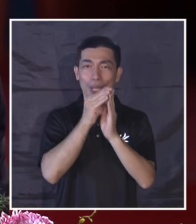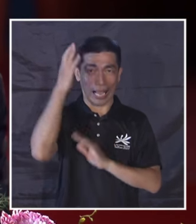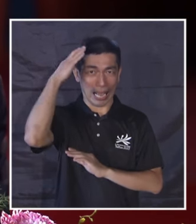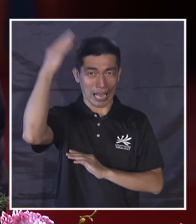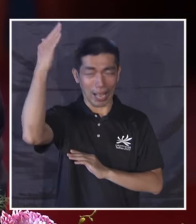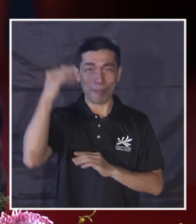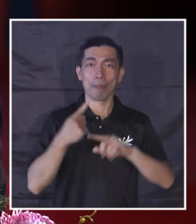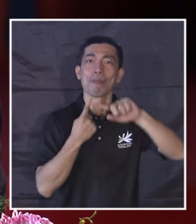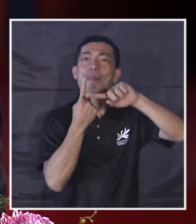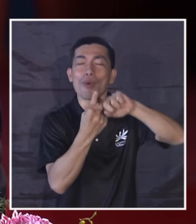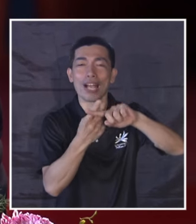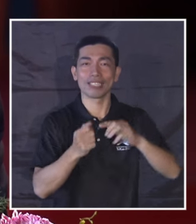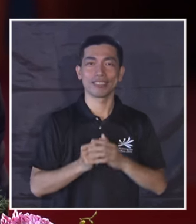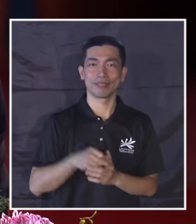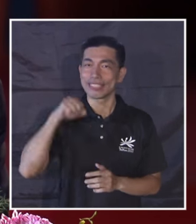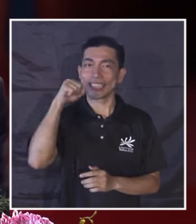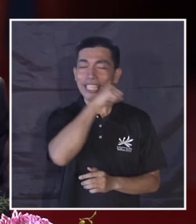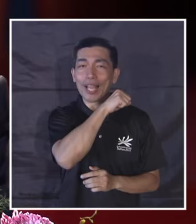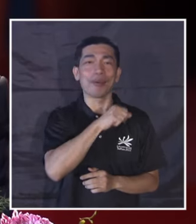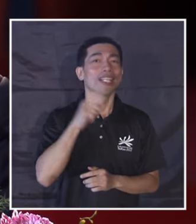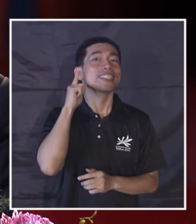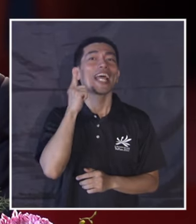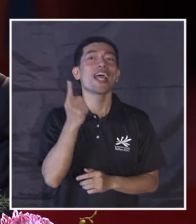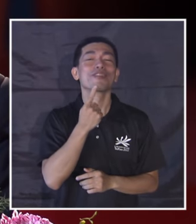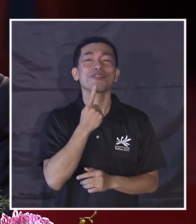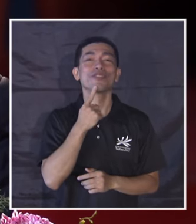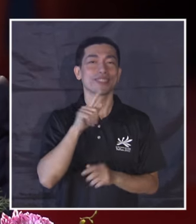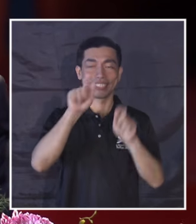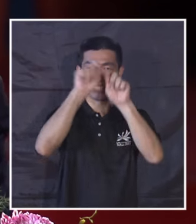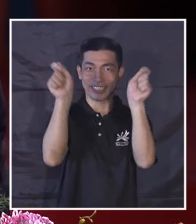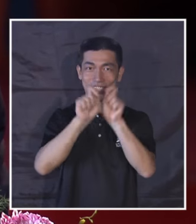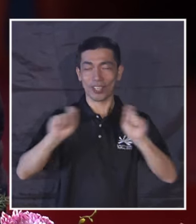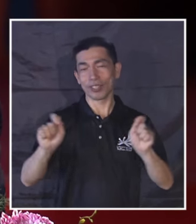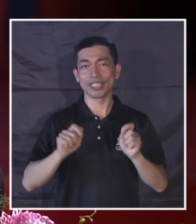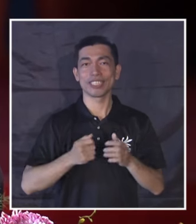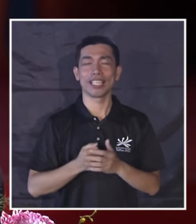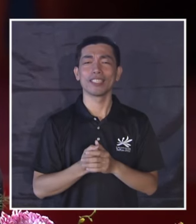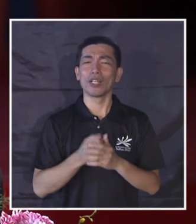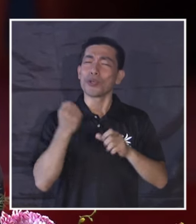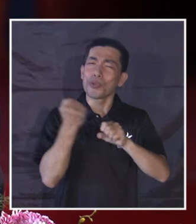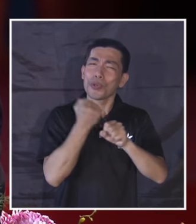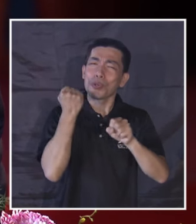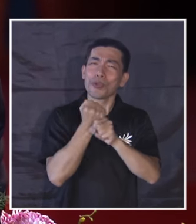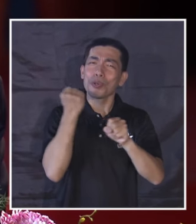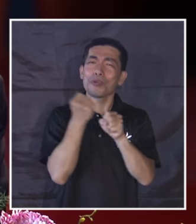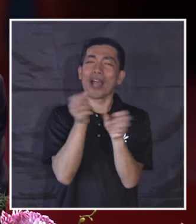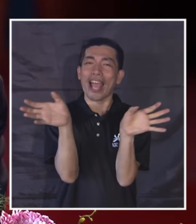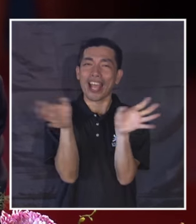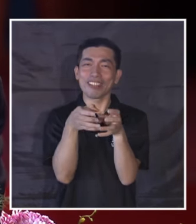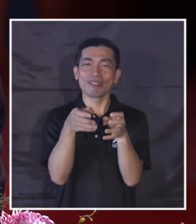障者运动协会献上最高的敬意及感谢。